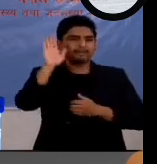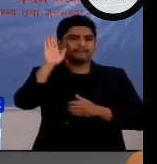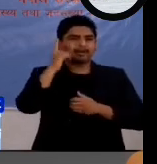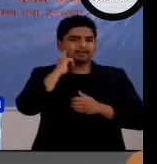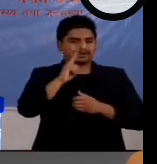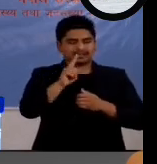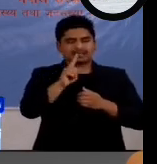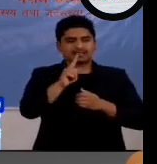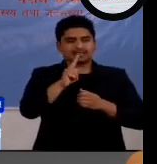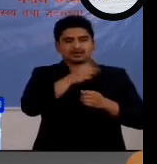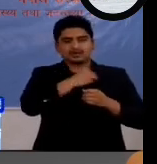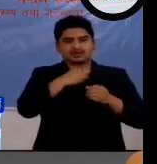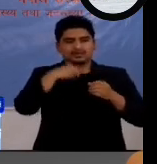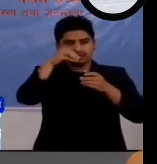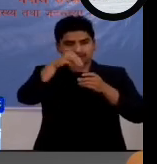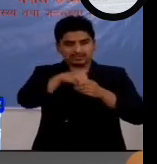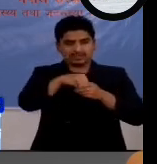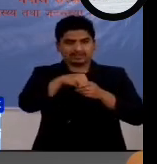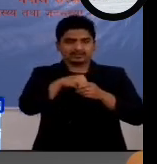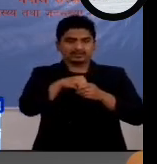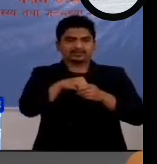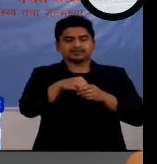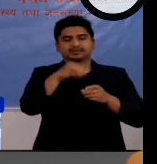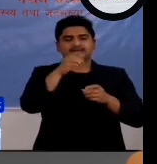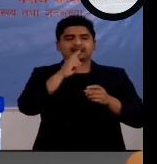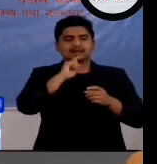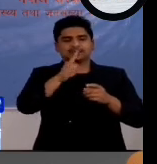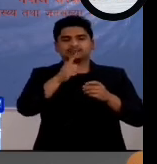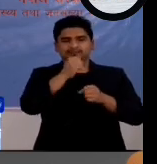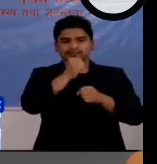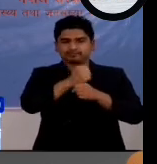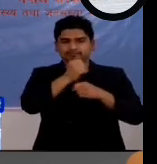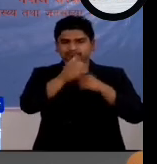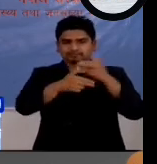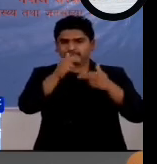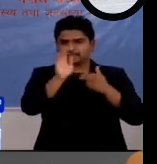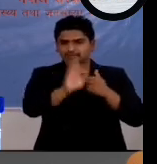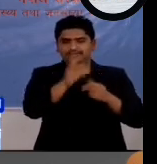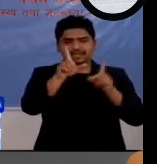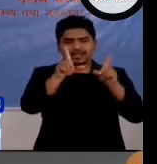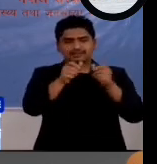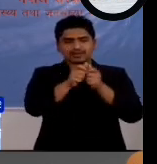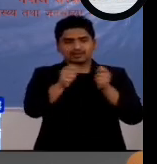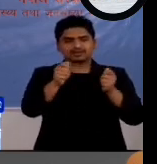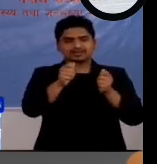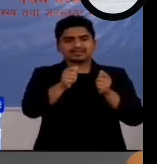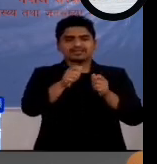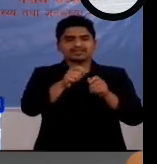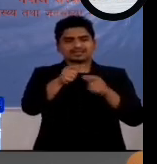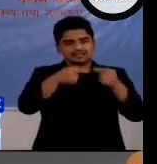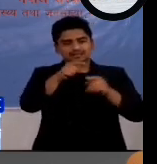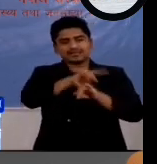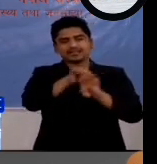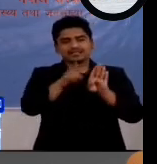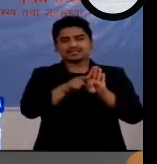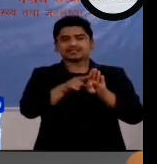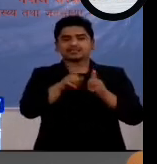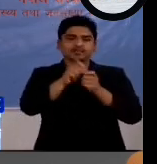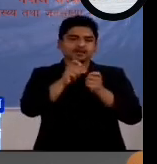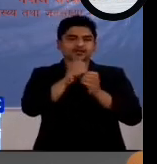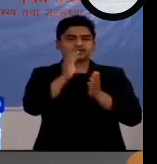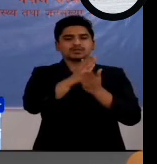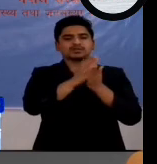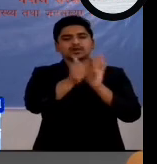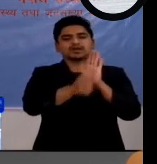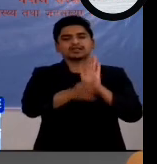फागुनदेखि नै हामीले चाहिँ अस्पतालमा रहेको इन्सिडेन्ट कमान्ड सिस्टमलाई एक्टिभेट गरेका छौं। त्यसले आवश्यकता अनुसार नियमित नीति निर्देशनहरू बनाउने, कसरी